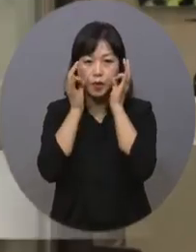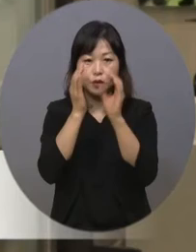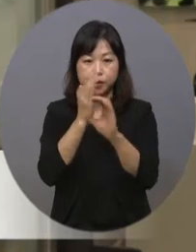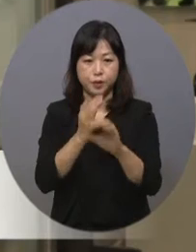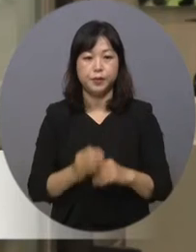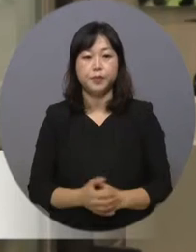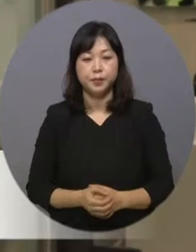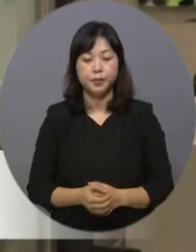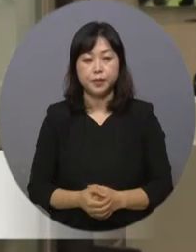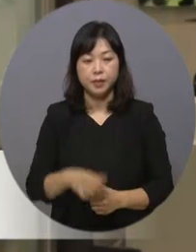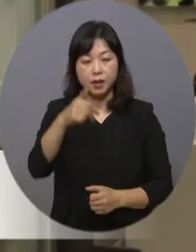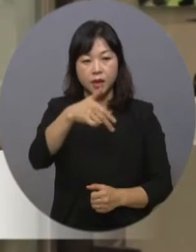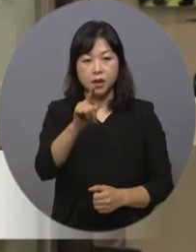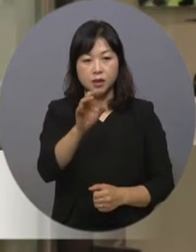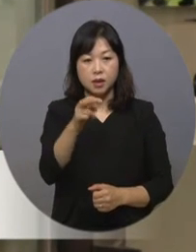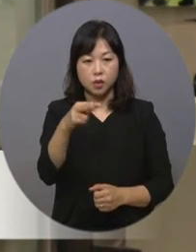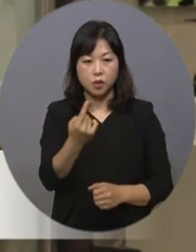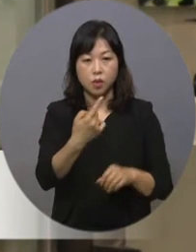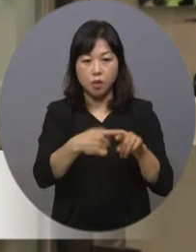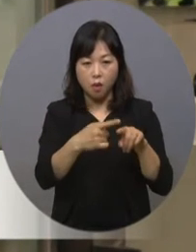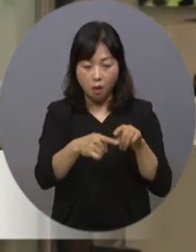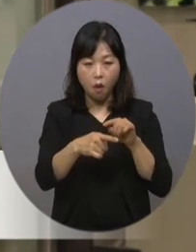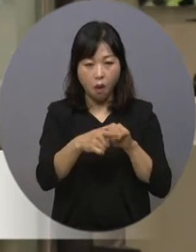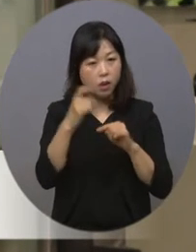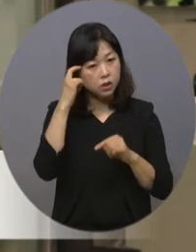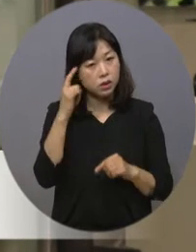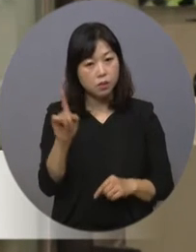그 장도 정신은 남자에게는